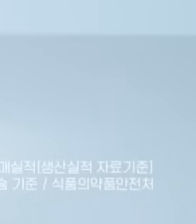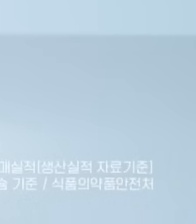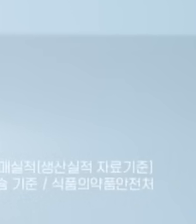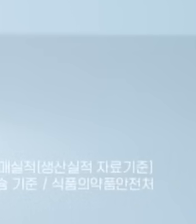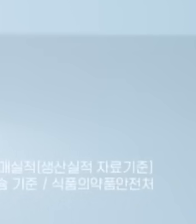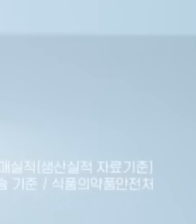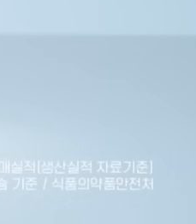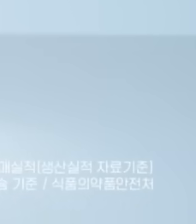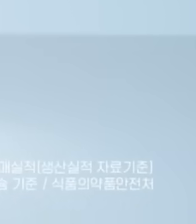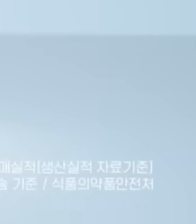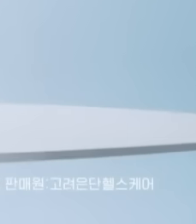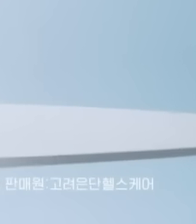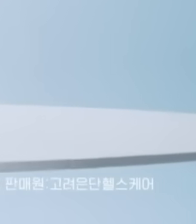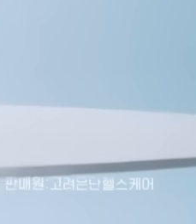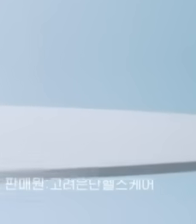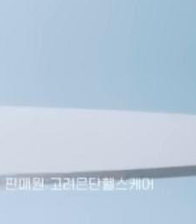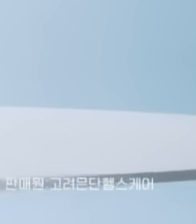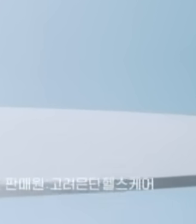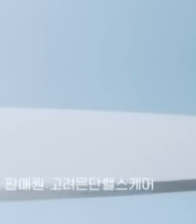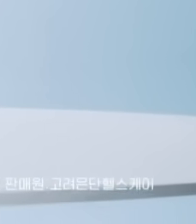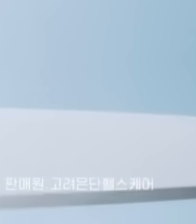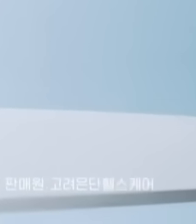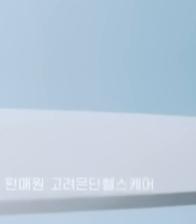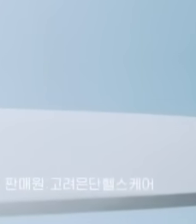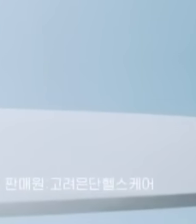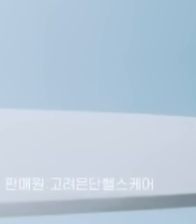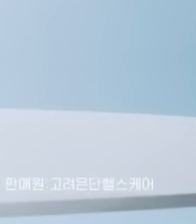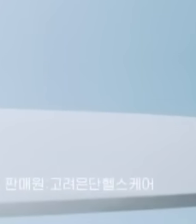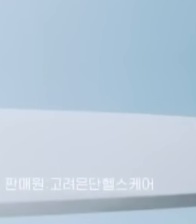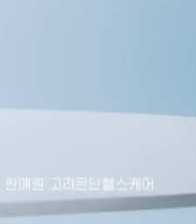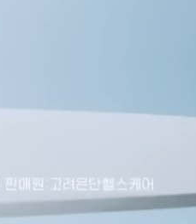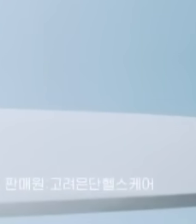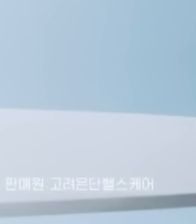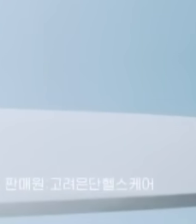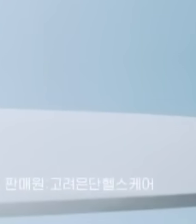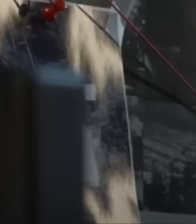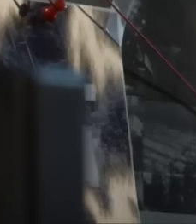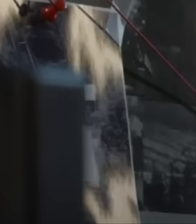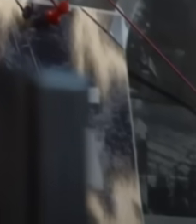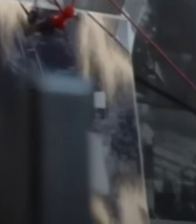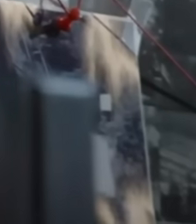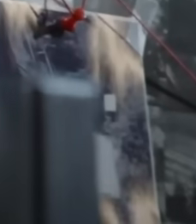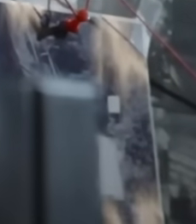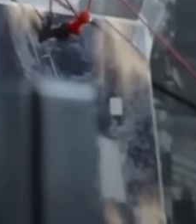대한민국 1등 멀티비타민. 이젠 고려온단입니다.